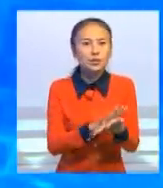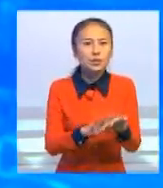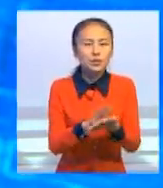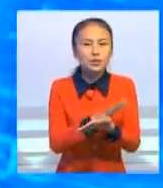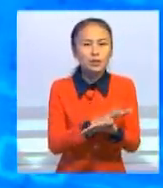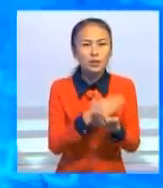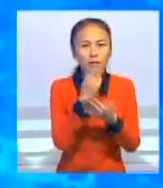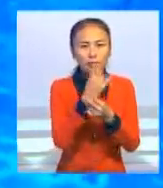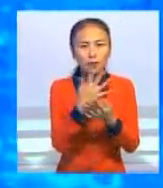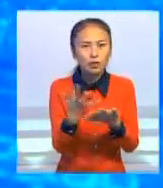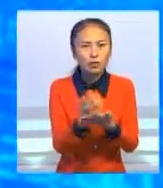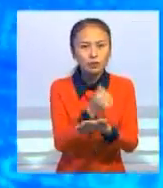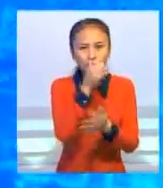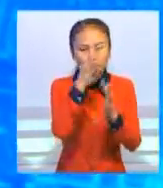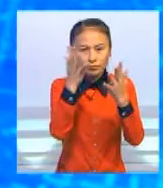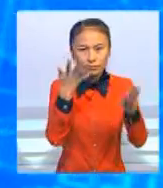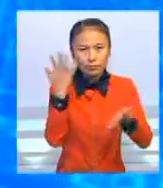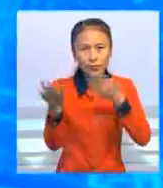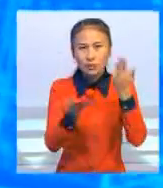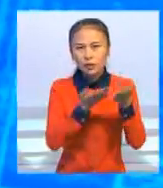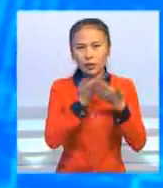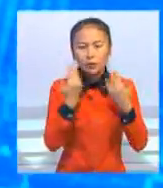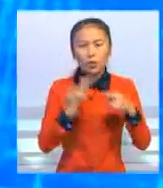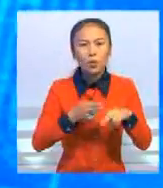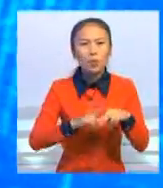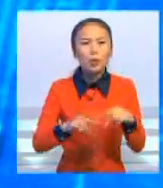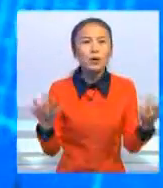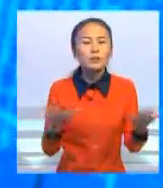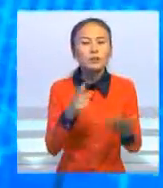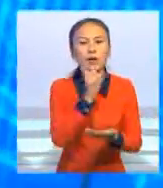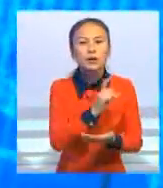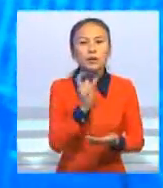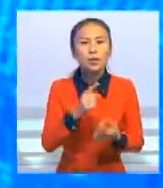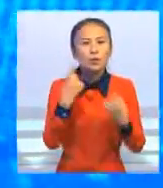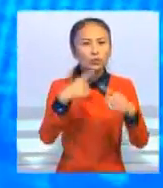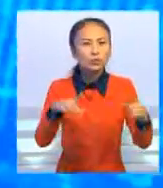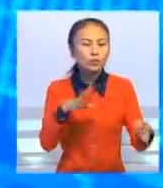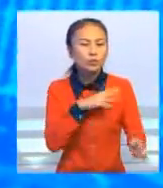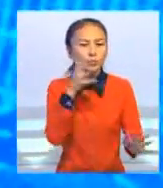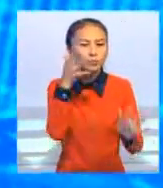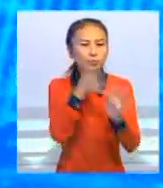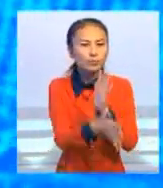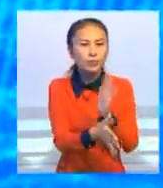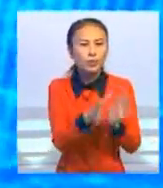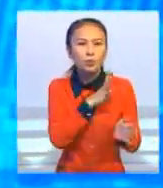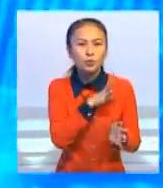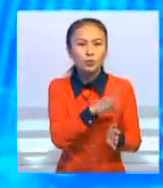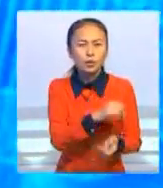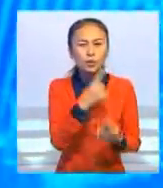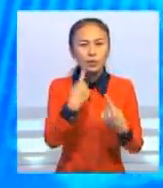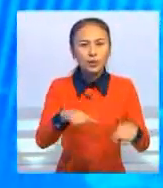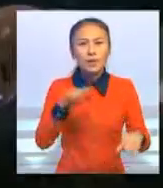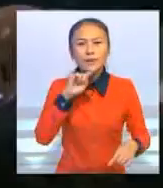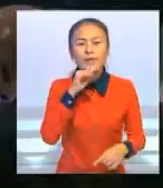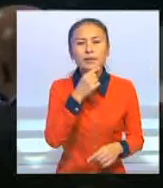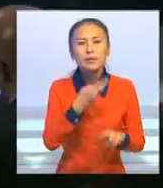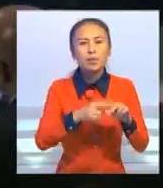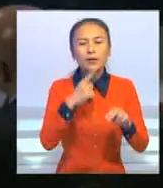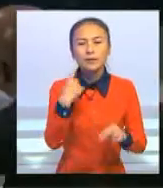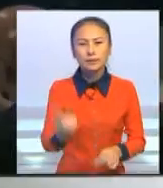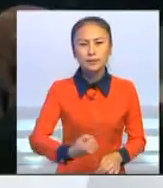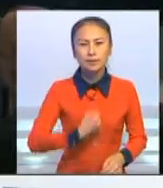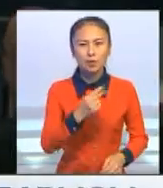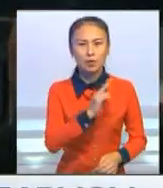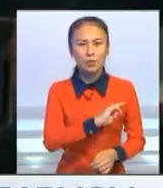көрсететін ешқандай айғақ таппаған. Алайда қауіпсіздік қызметі қаскөйге басқа адамдардың ықпалы болу мүмкін екенін айтады. Өйткені әскери